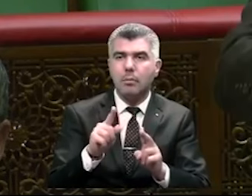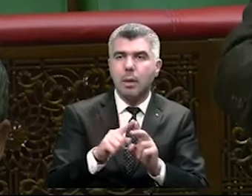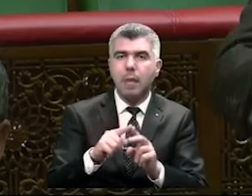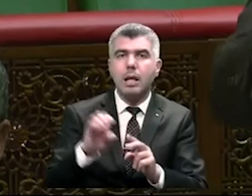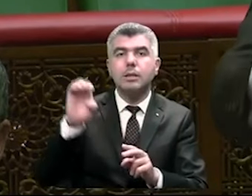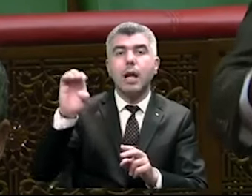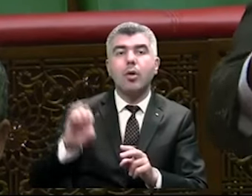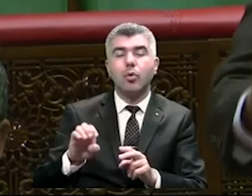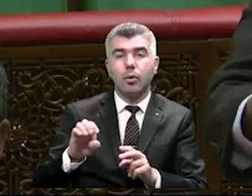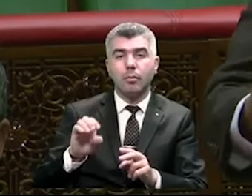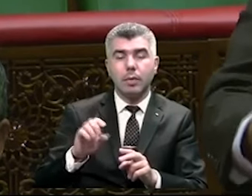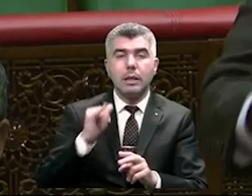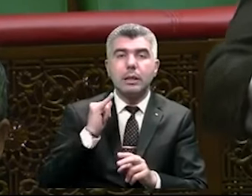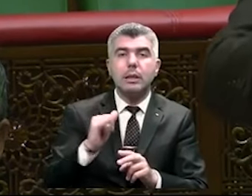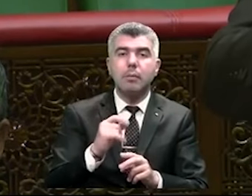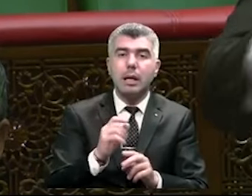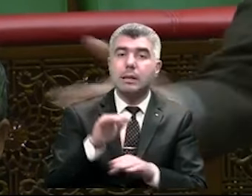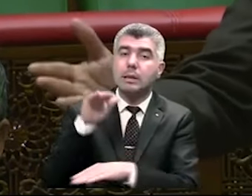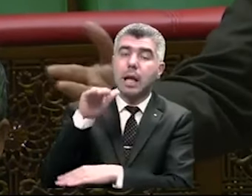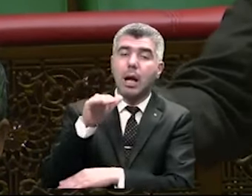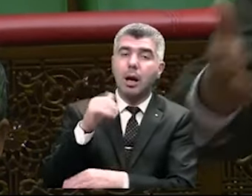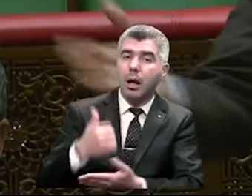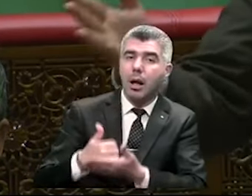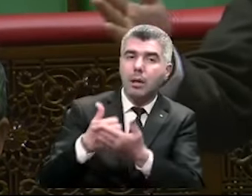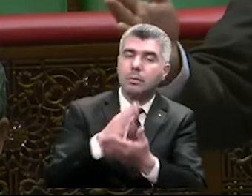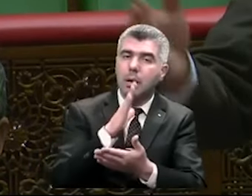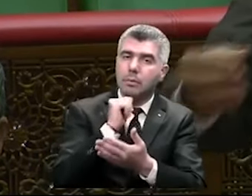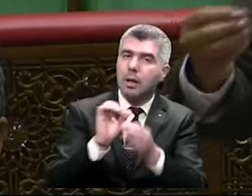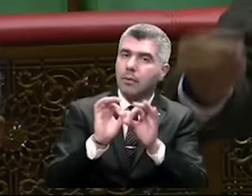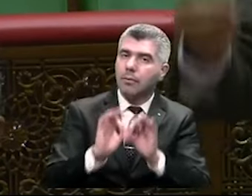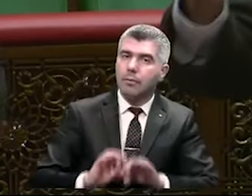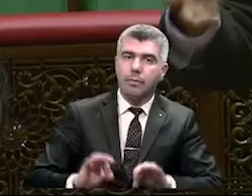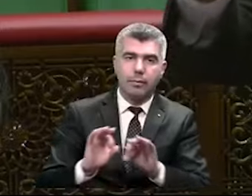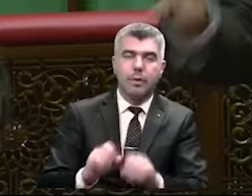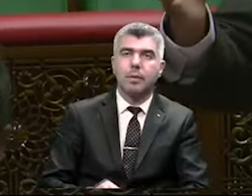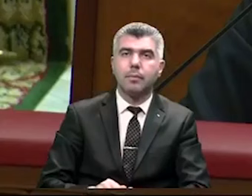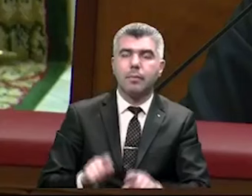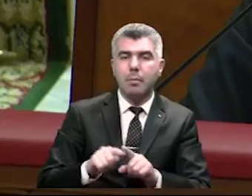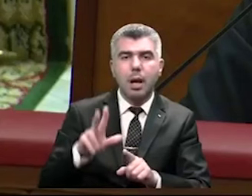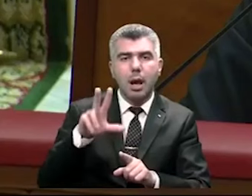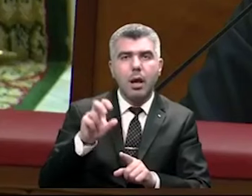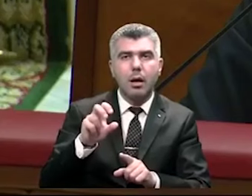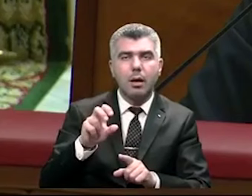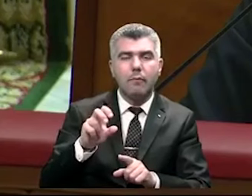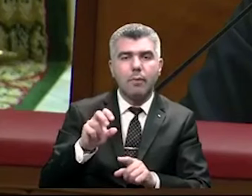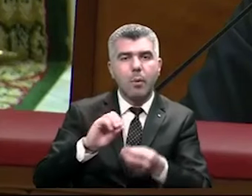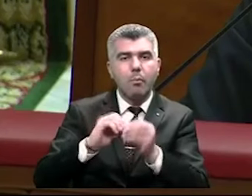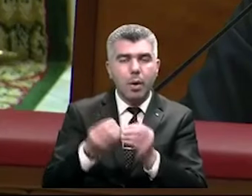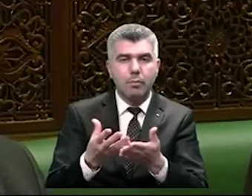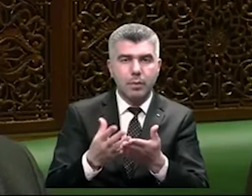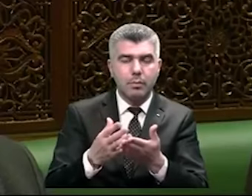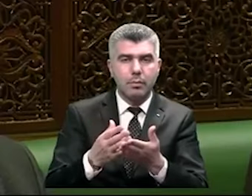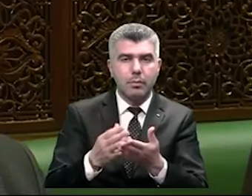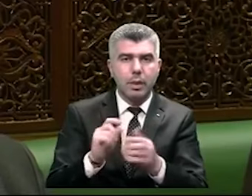دائما الجنوب الشرقي يسائل السيد الوزير لان ما درتو فيه حتى حاجه بكل صراحه وانتما مع عارفين الخصاص اللي كاين فيه بالخصوص في هذا المجال